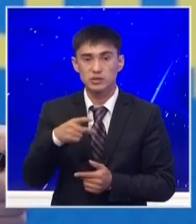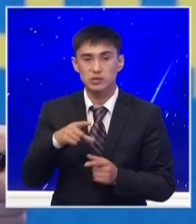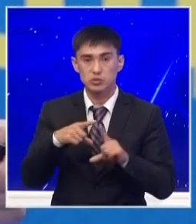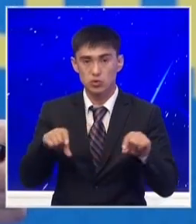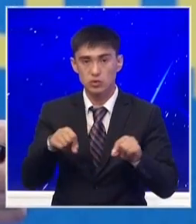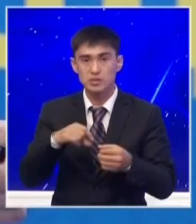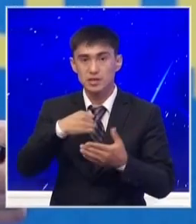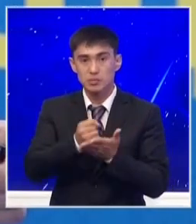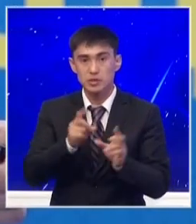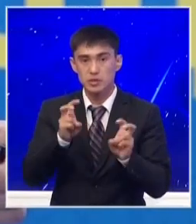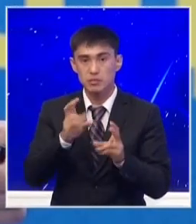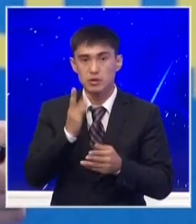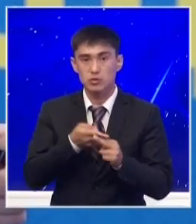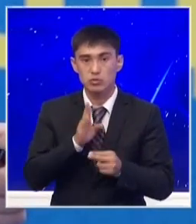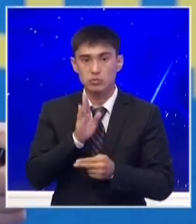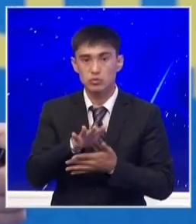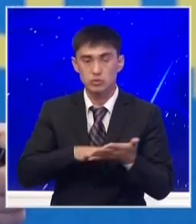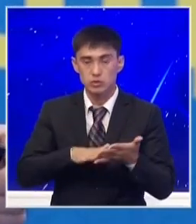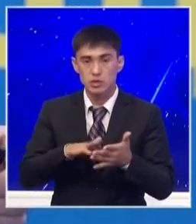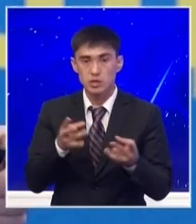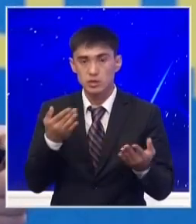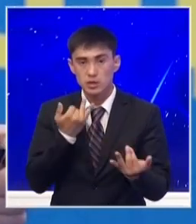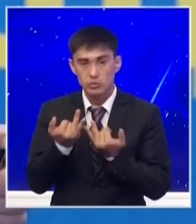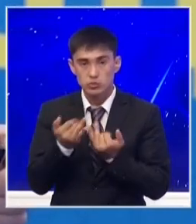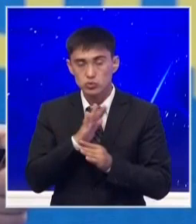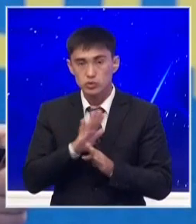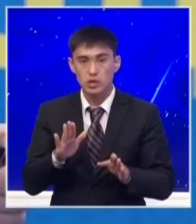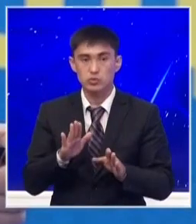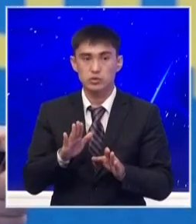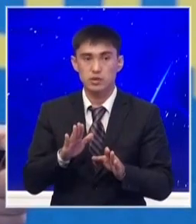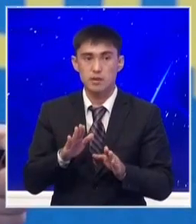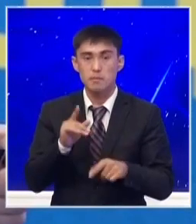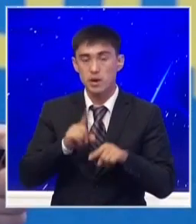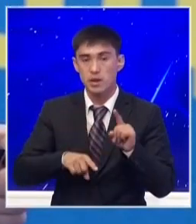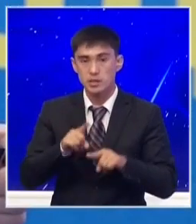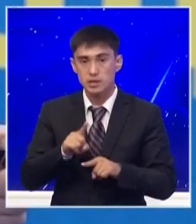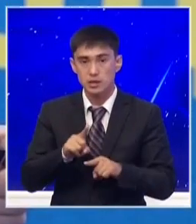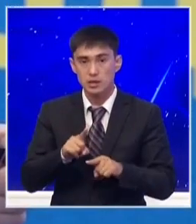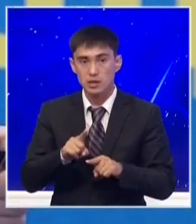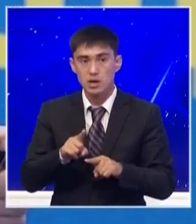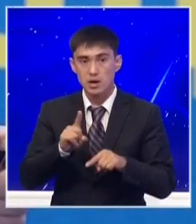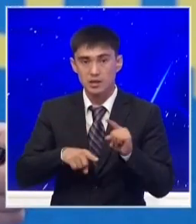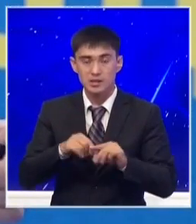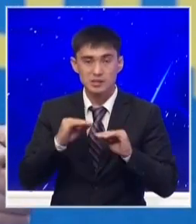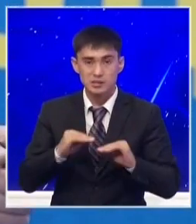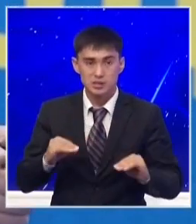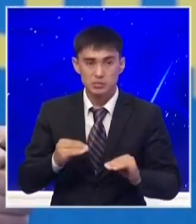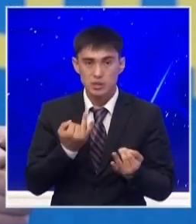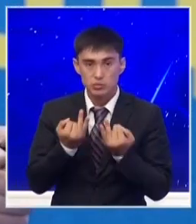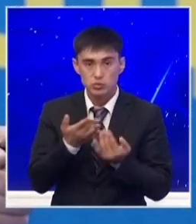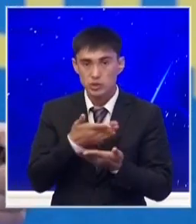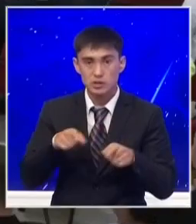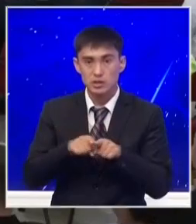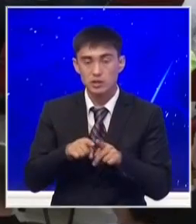темы, которые принято не обсуждать при родителях. Родители с детьми не обсуждают